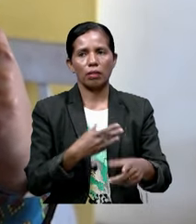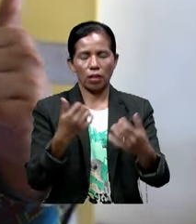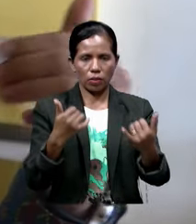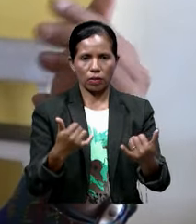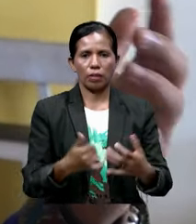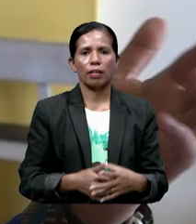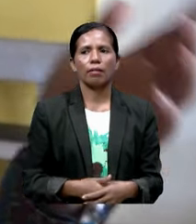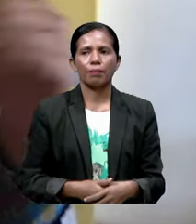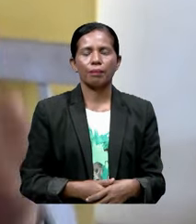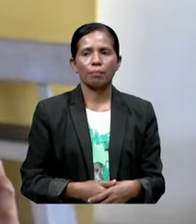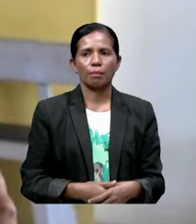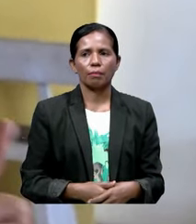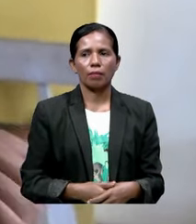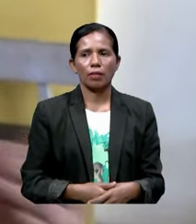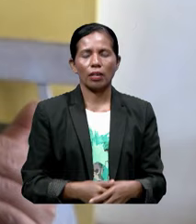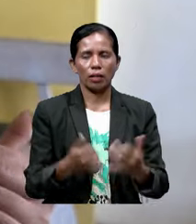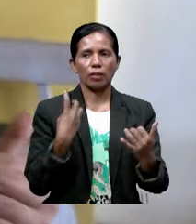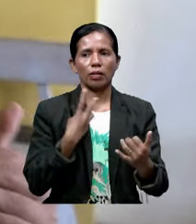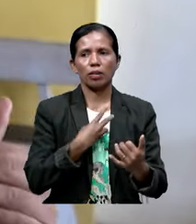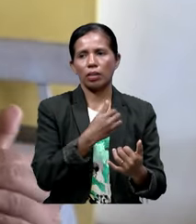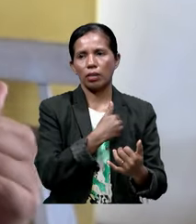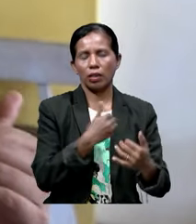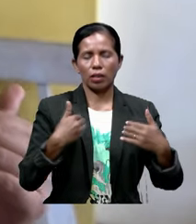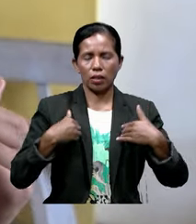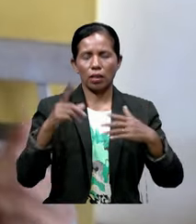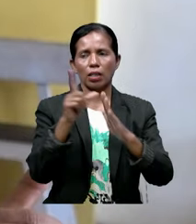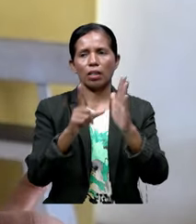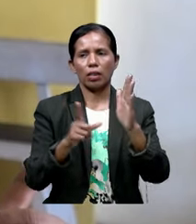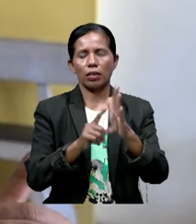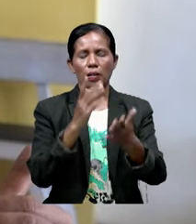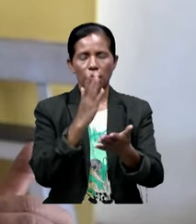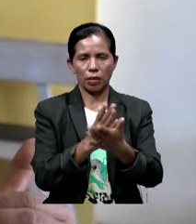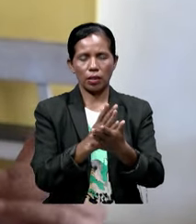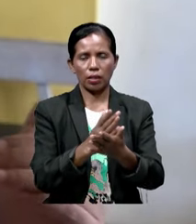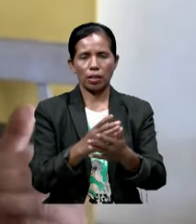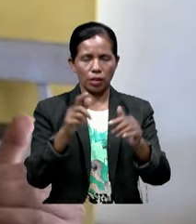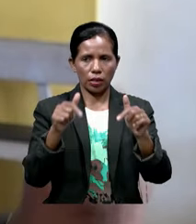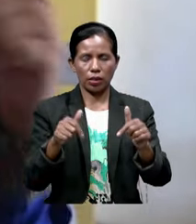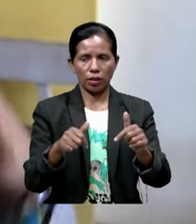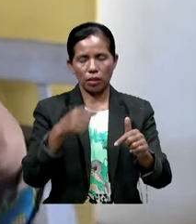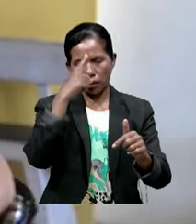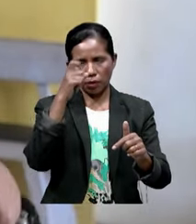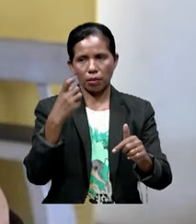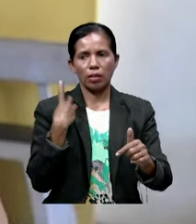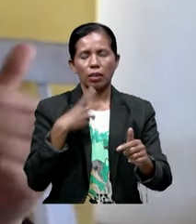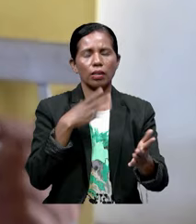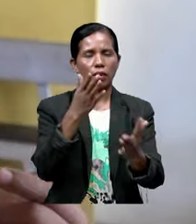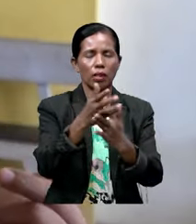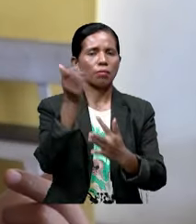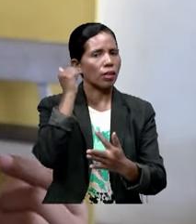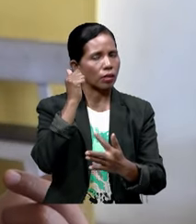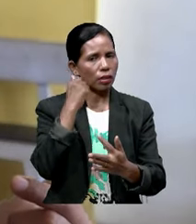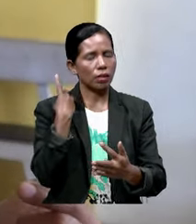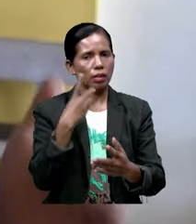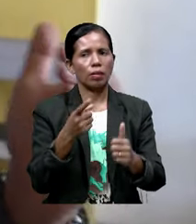down ita agora da down ita sida ki lei dane memak bele limite dane tama principio se ita tama azeamos